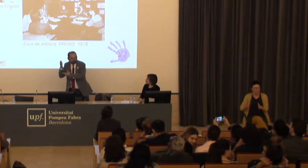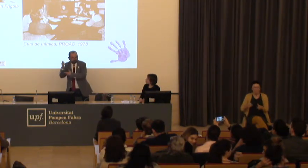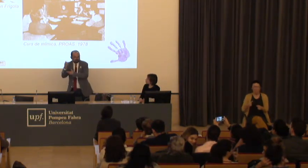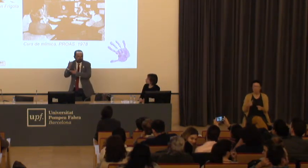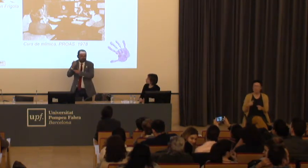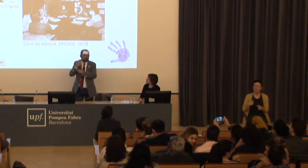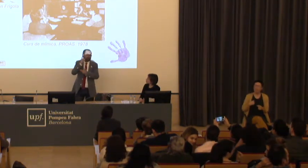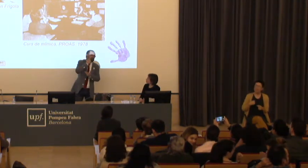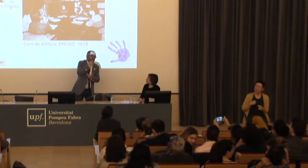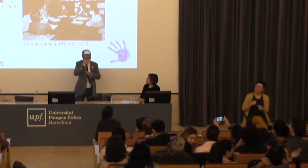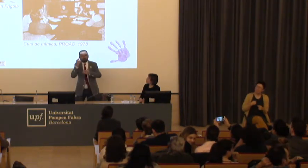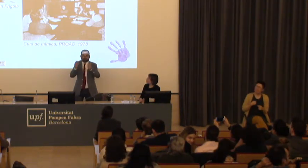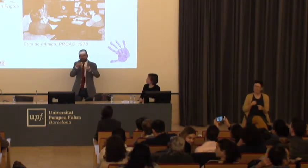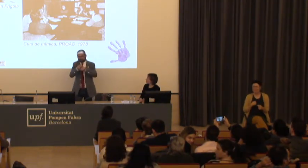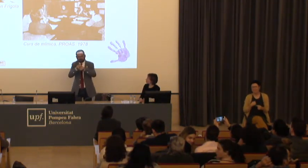molt dir-ho perquè